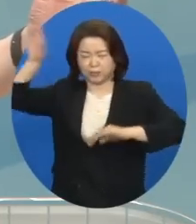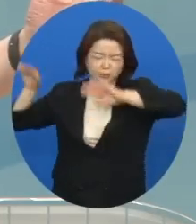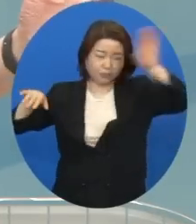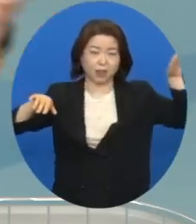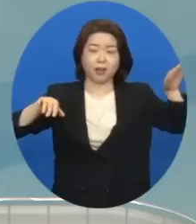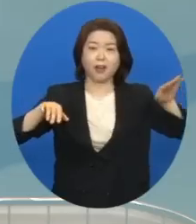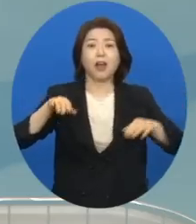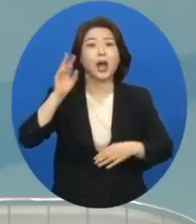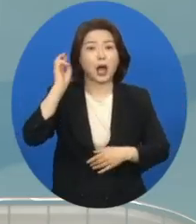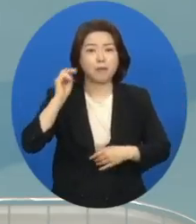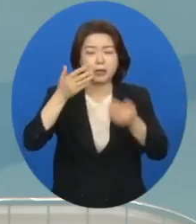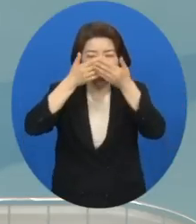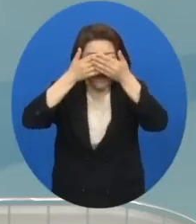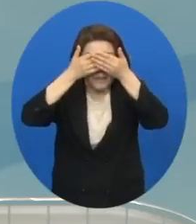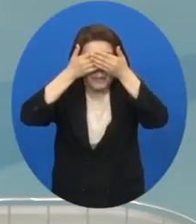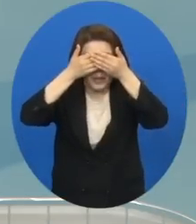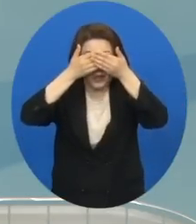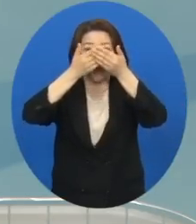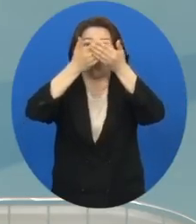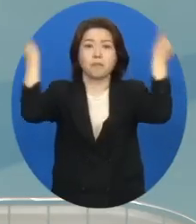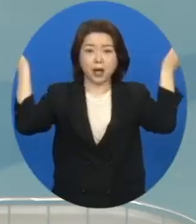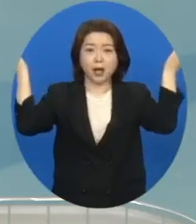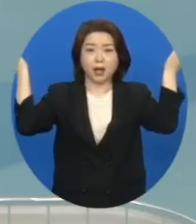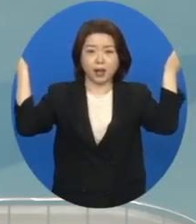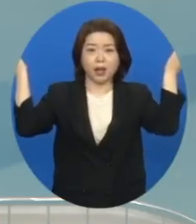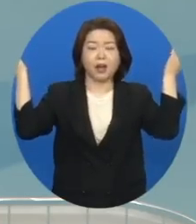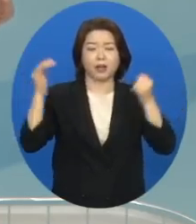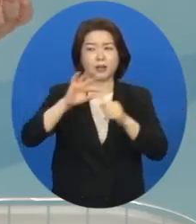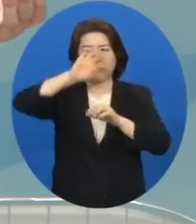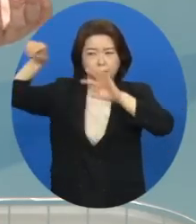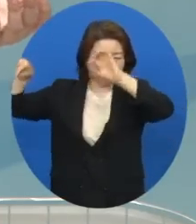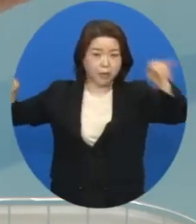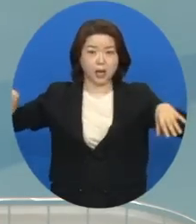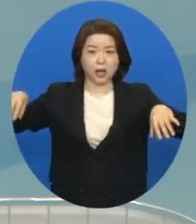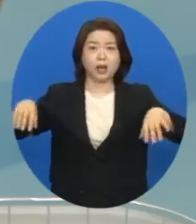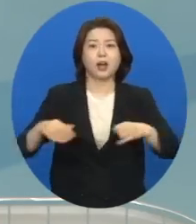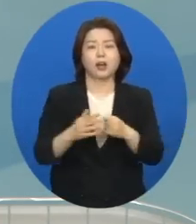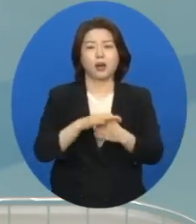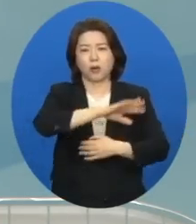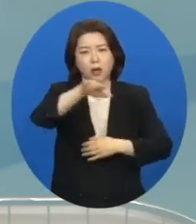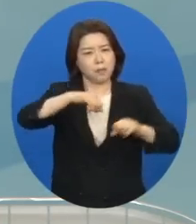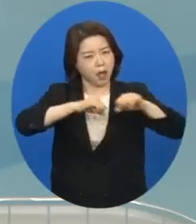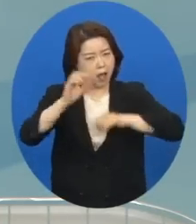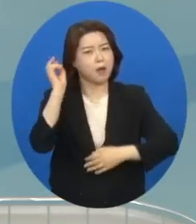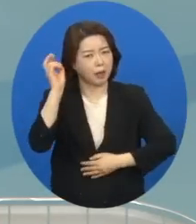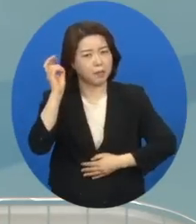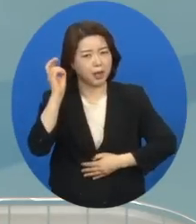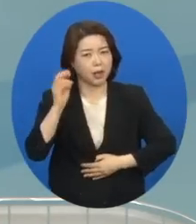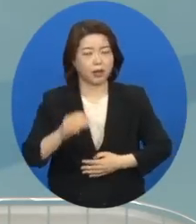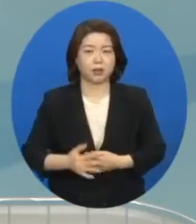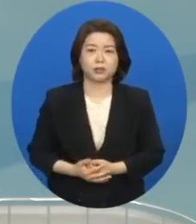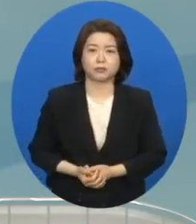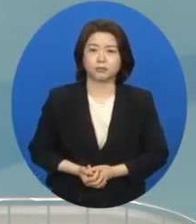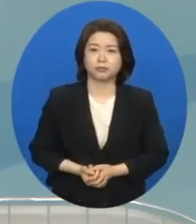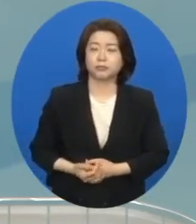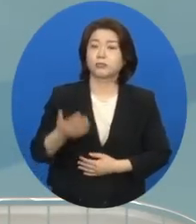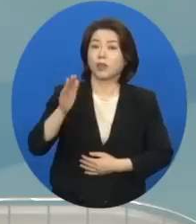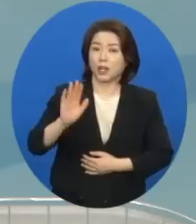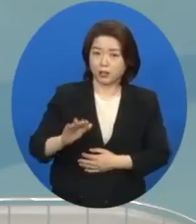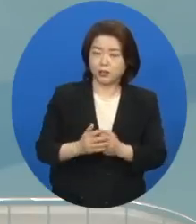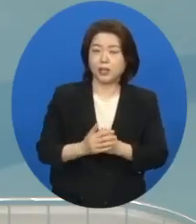뿌리쳐서 여러분의 눈을 가린 것을 어떻든지 제거하려고 다 그렇게 하시지 않겠어요?